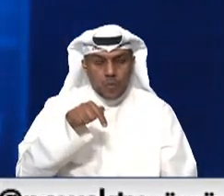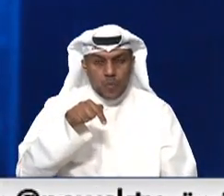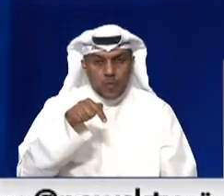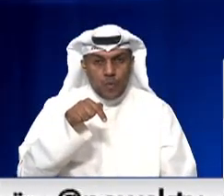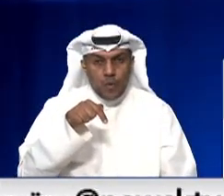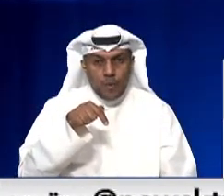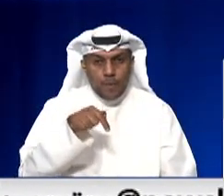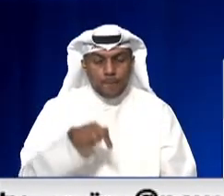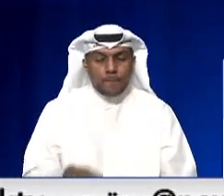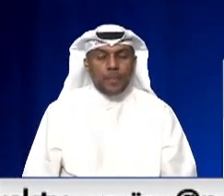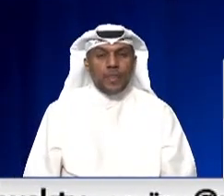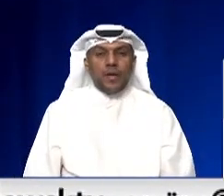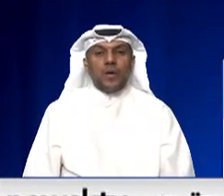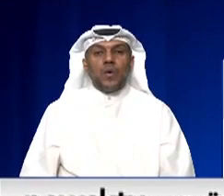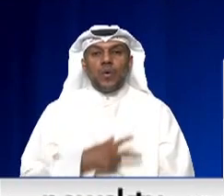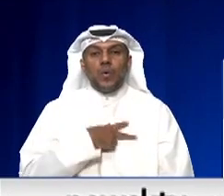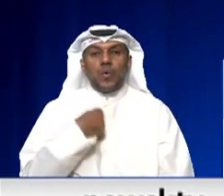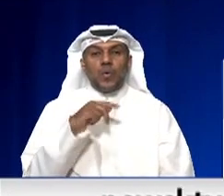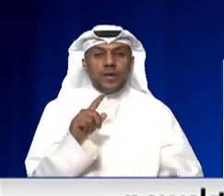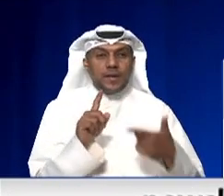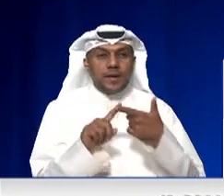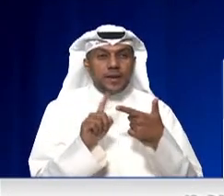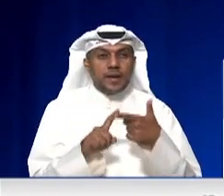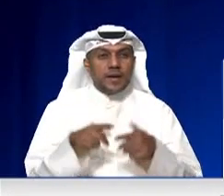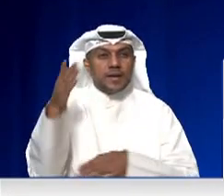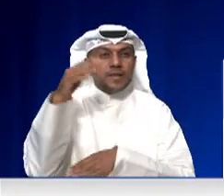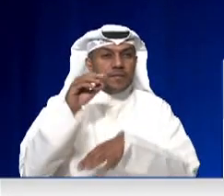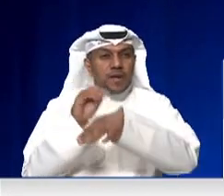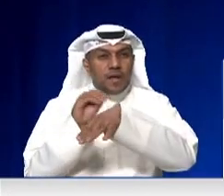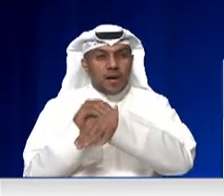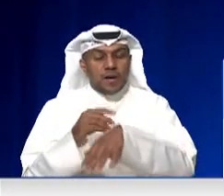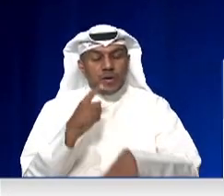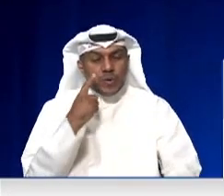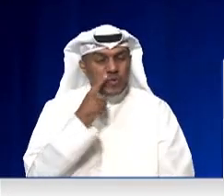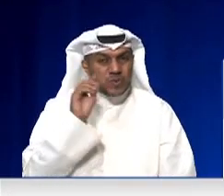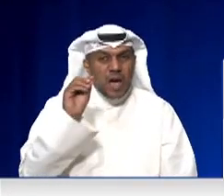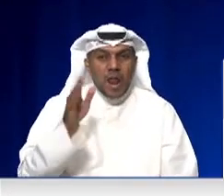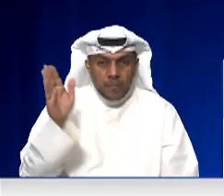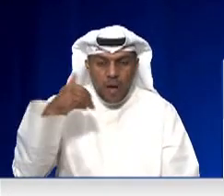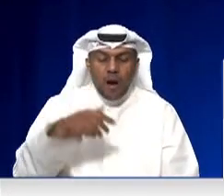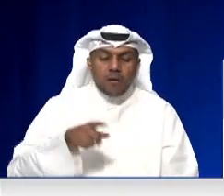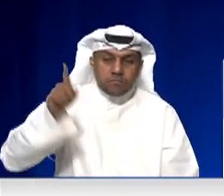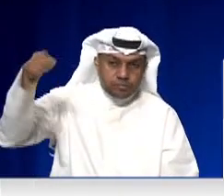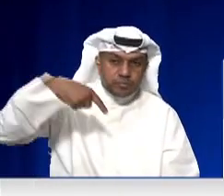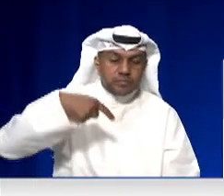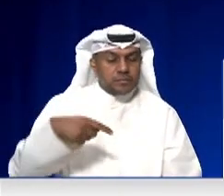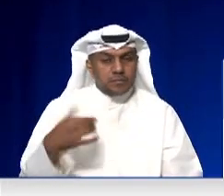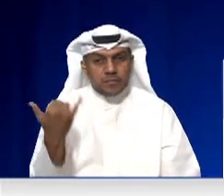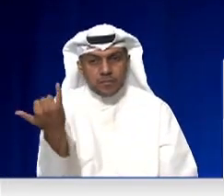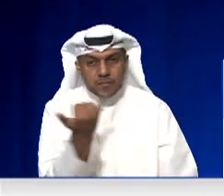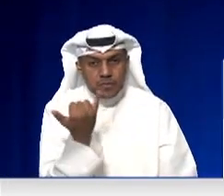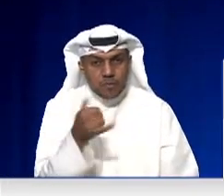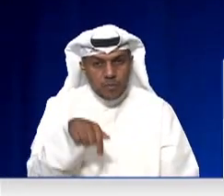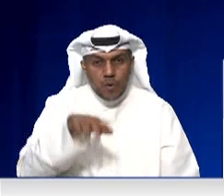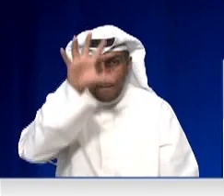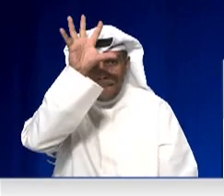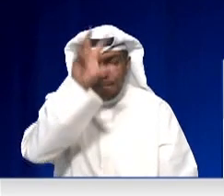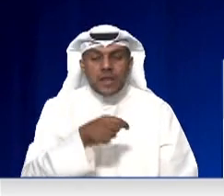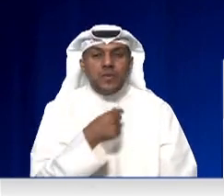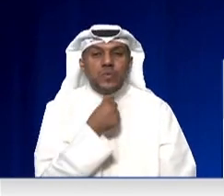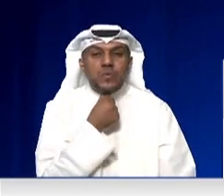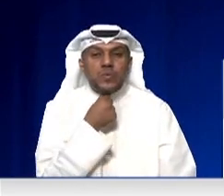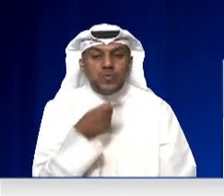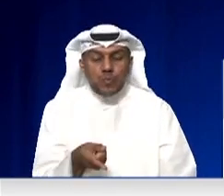استدعى نائب وزير الخارجيه السفير الشيخ جراح جابر الاحمد الصباح مساء اليوم الجمعه